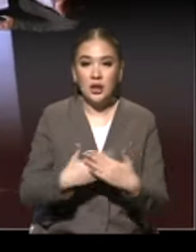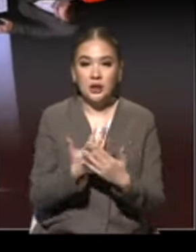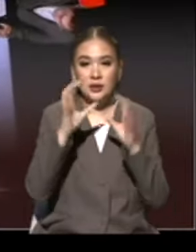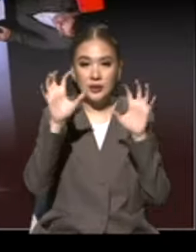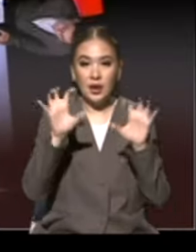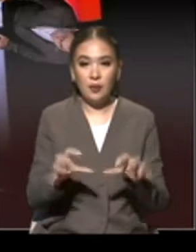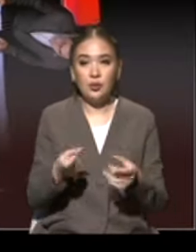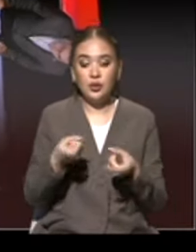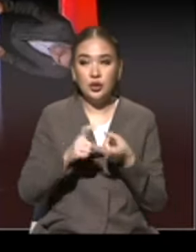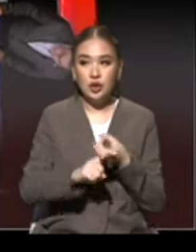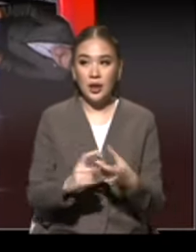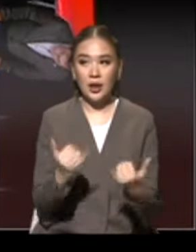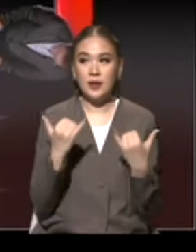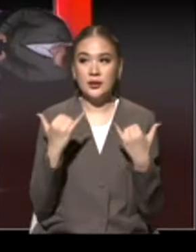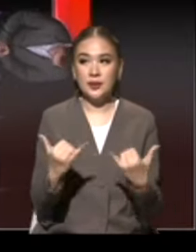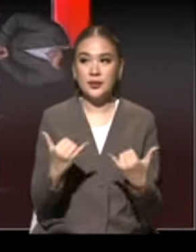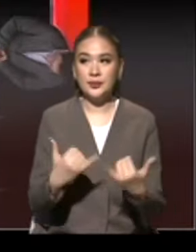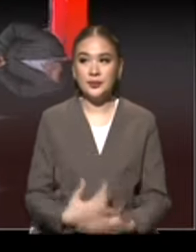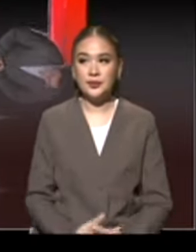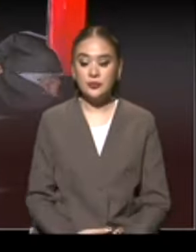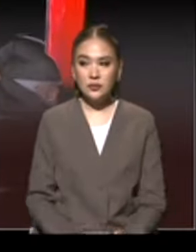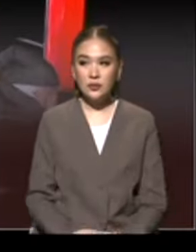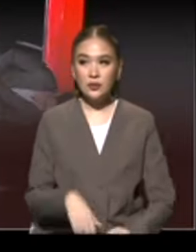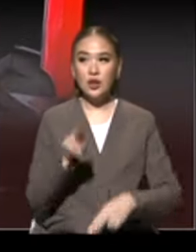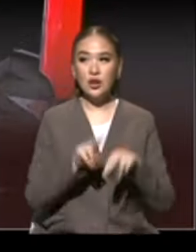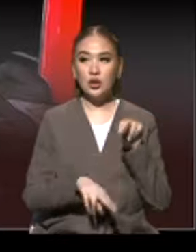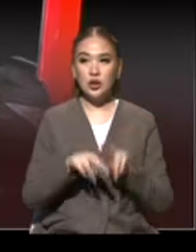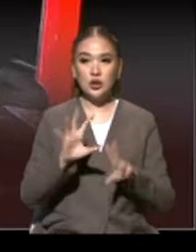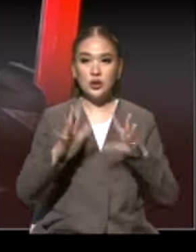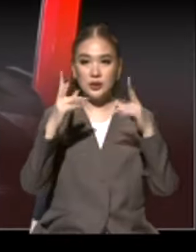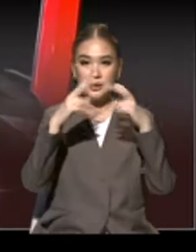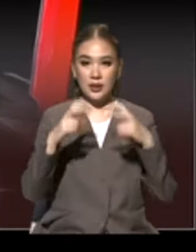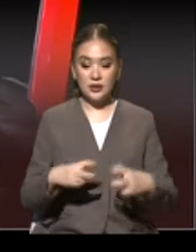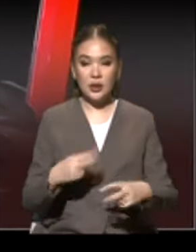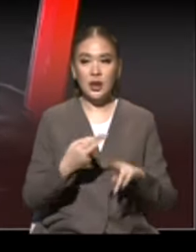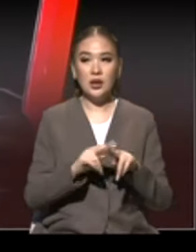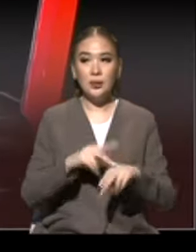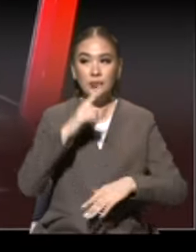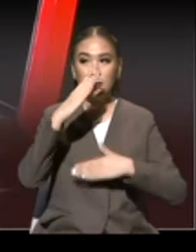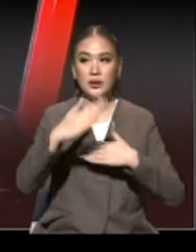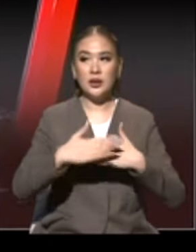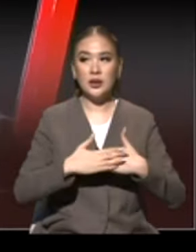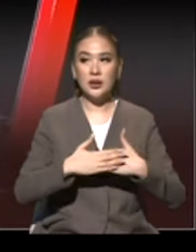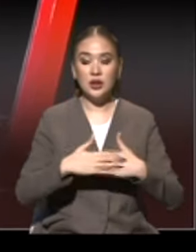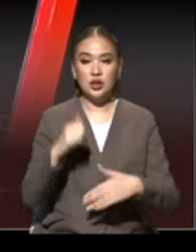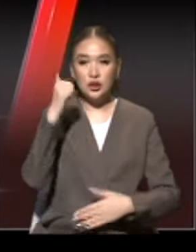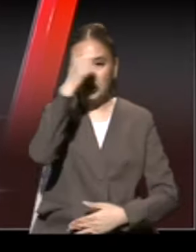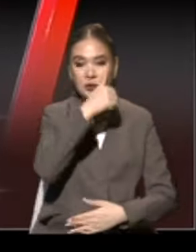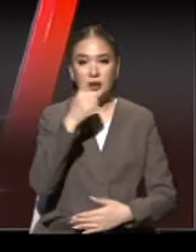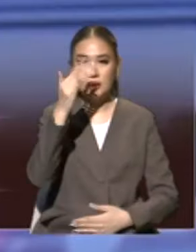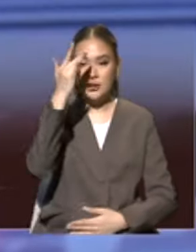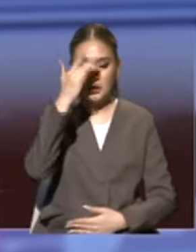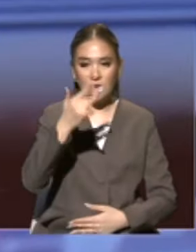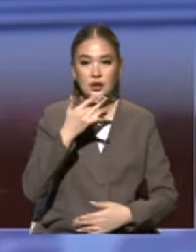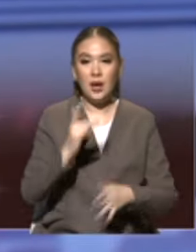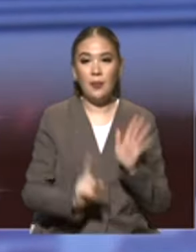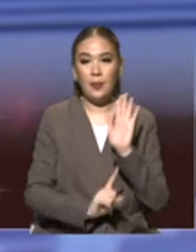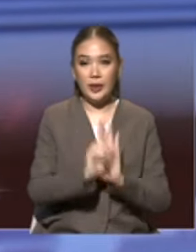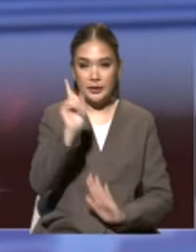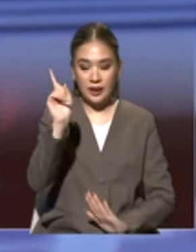де. Мынау енді құрылыс саласын қарайтын болсақ, негізінде былтырғы жылдың жазынан бастап